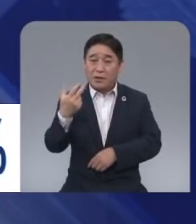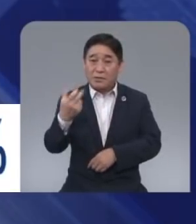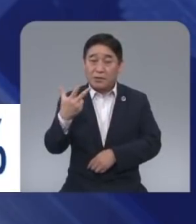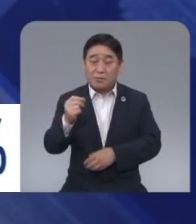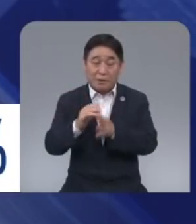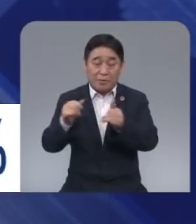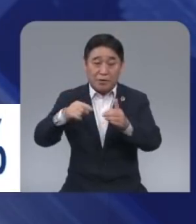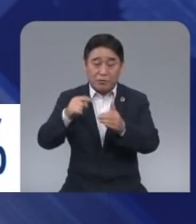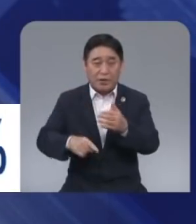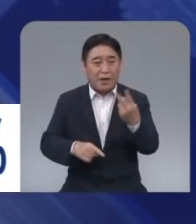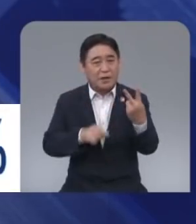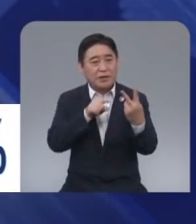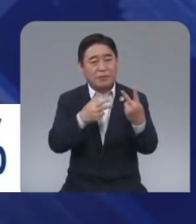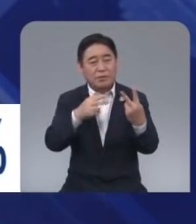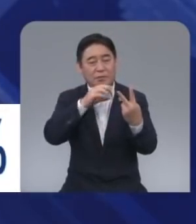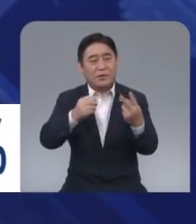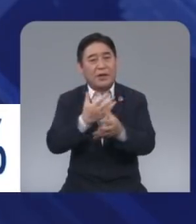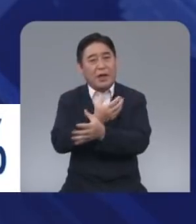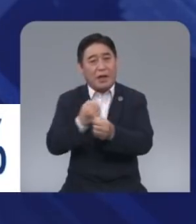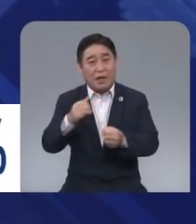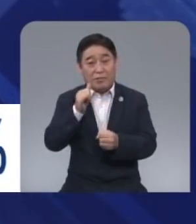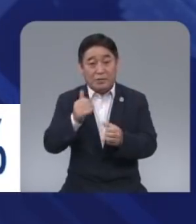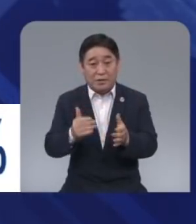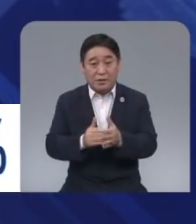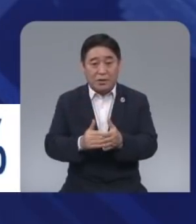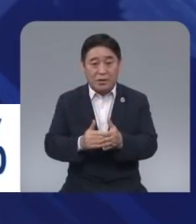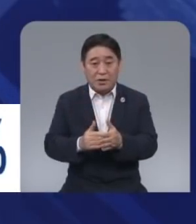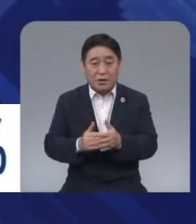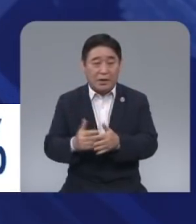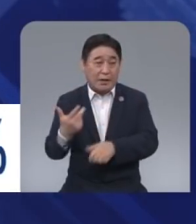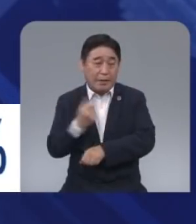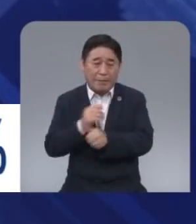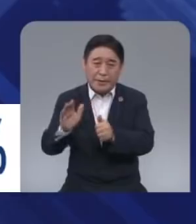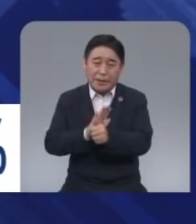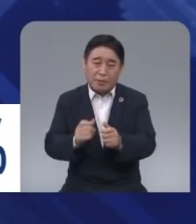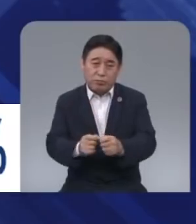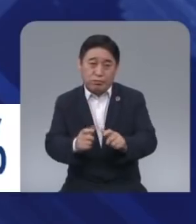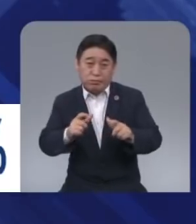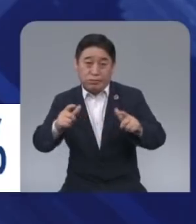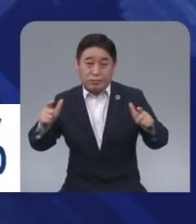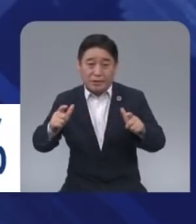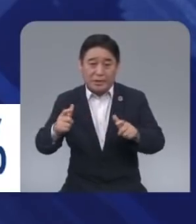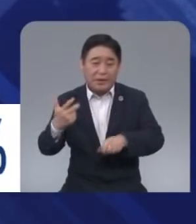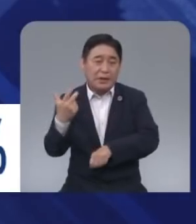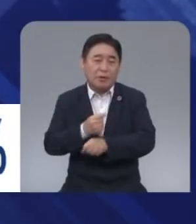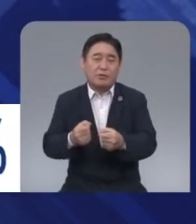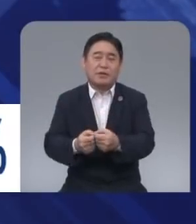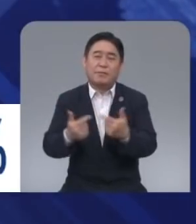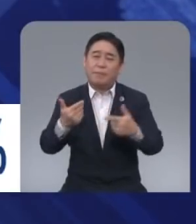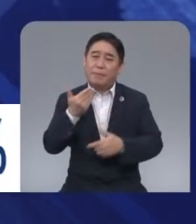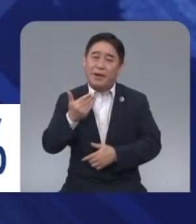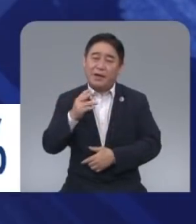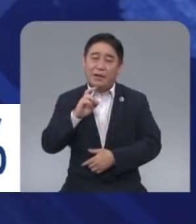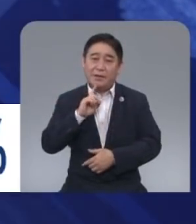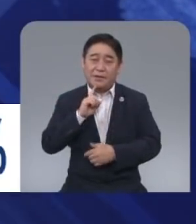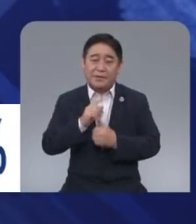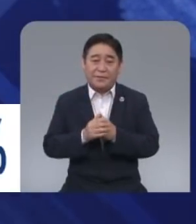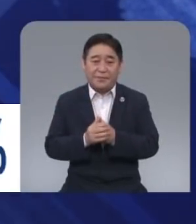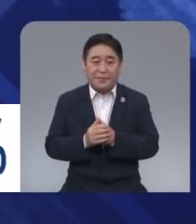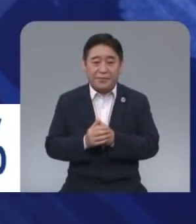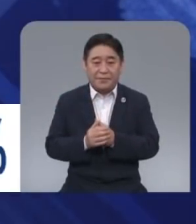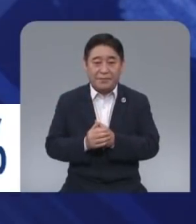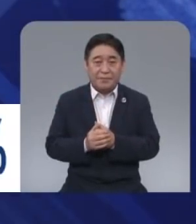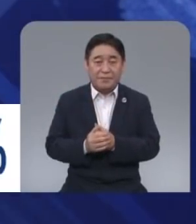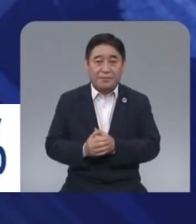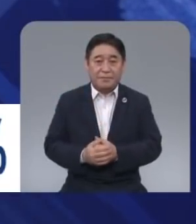중에 2.7%만 예약에 나섰는데요. 방역당국이 접종 혜택을 구체적으로 확대해야 접종률을 높일 수 있다는 지적이 나오고 있습니다.